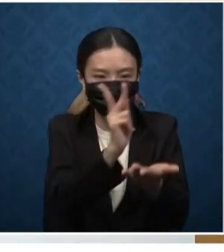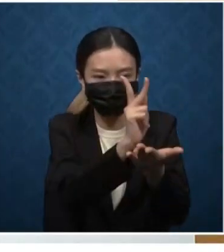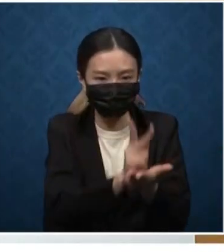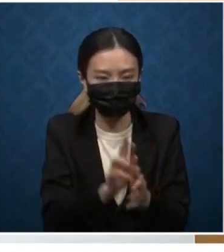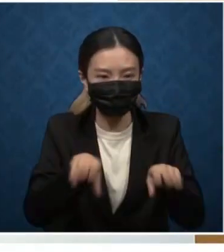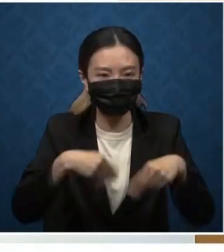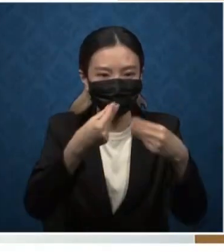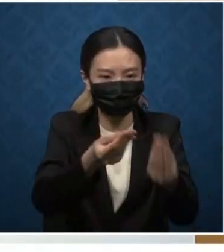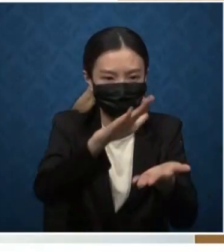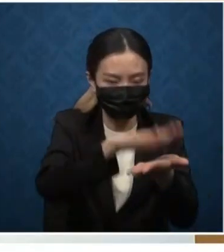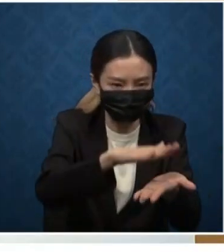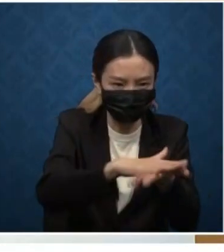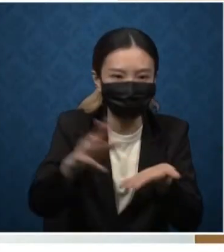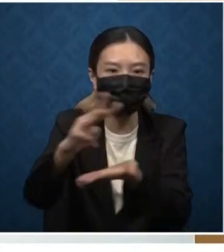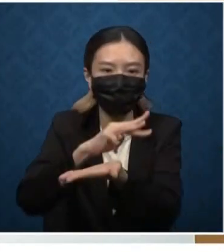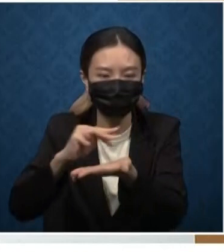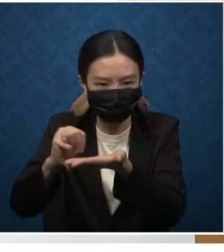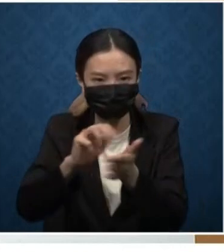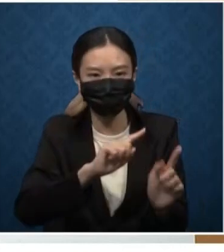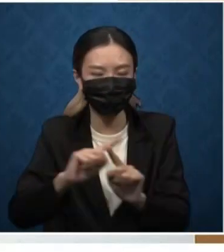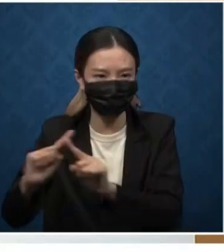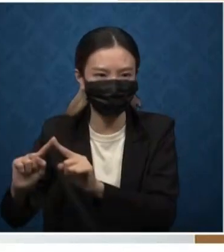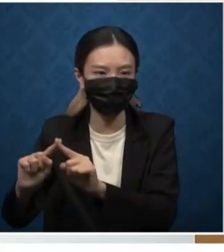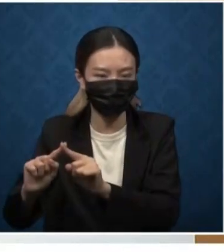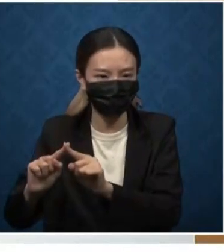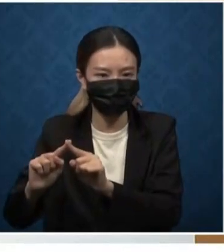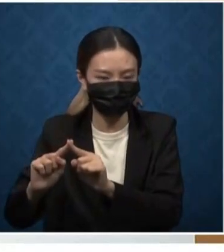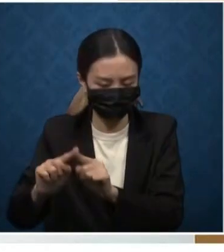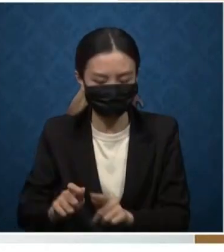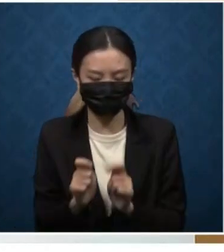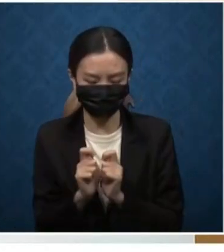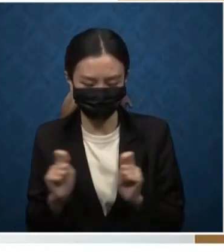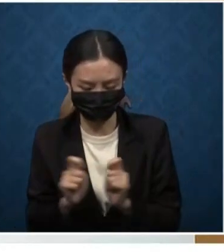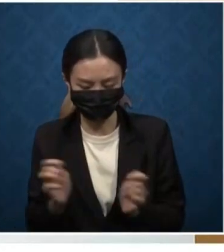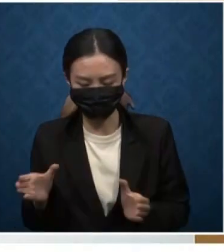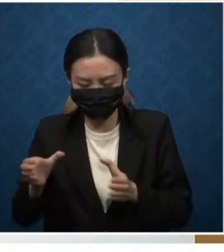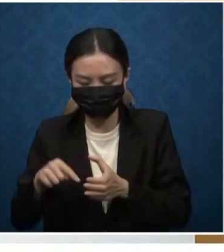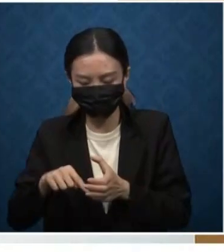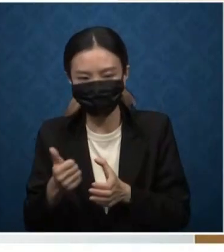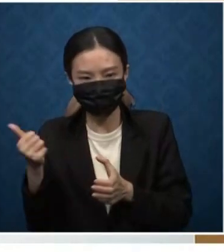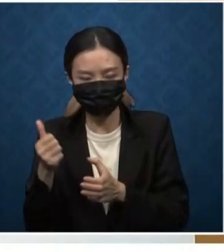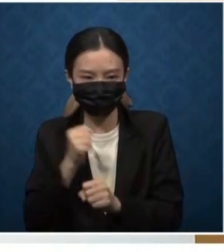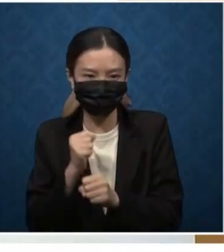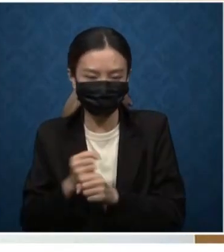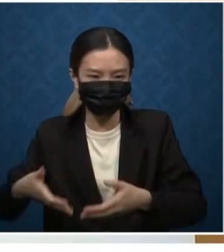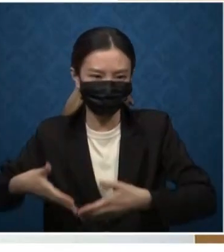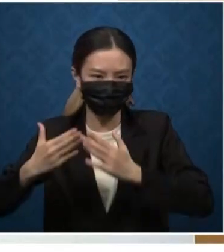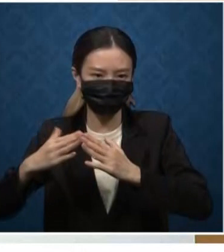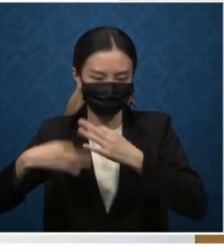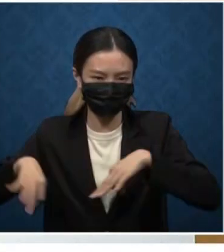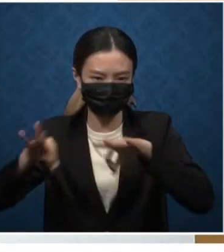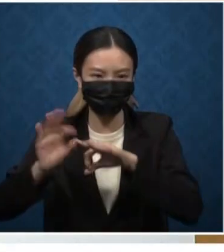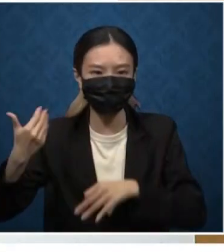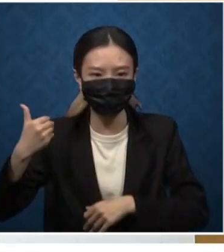าเนี่ยผ่านสถานศึกษากับการรับชำระหนี้ส่วนอนุกรรมการอื่นๆที่ตั้งขึ้นเนี่ยจริงๆเราก็ตั้งตามความจำเป็นนะครับ